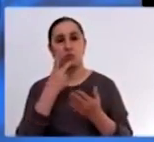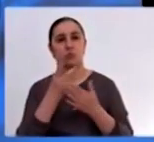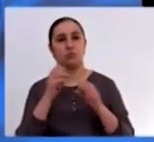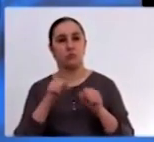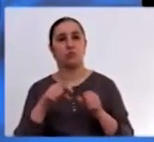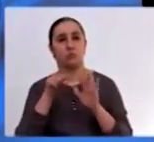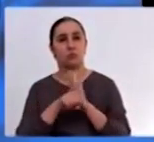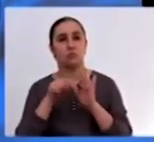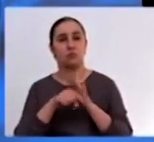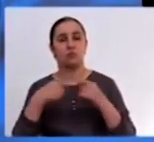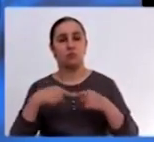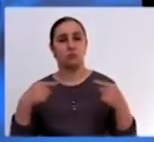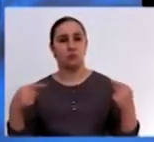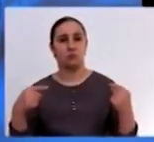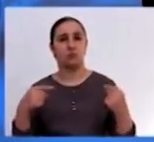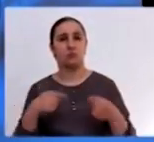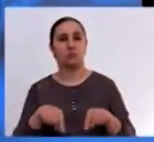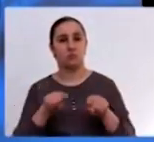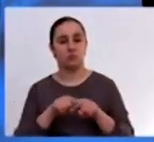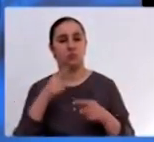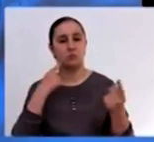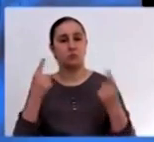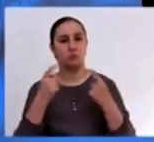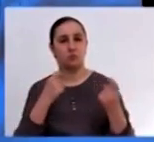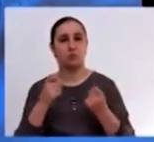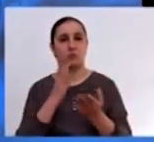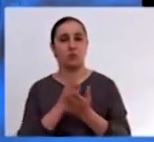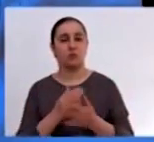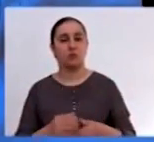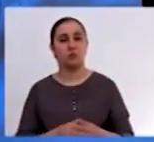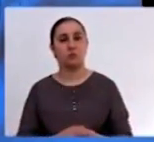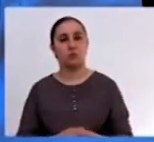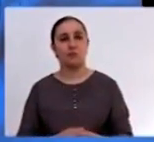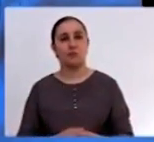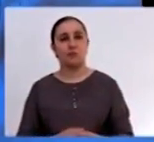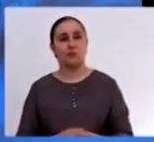mumkin, ichida har xil demak, ma'lumotlar bor ekan.